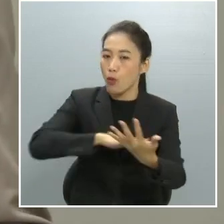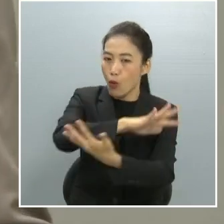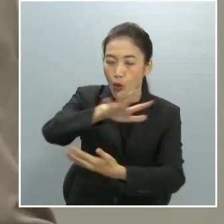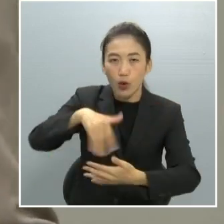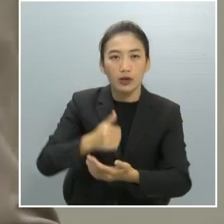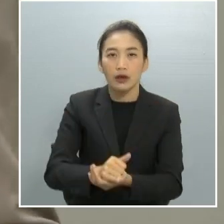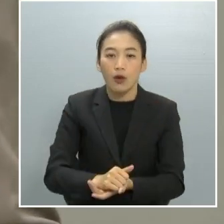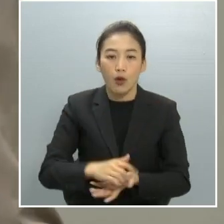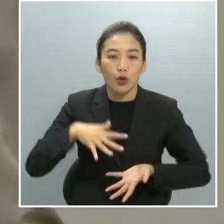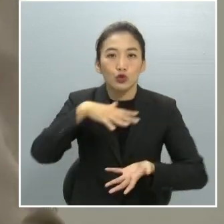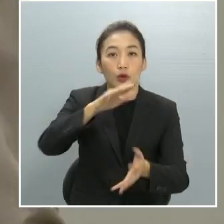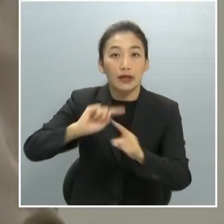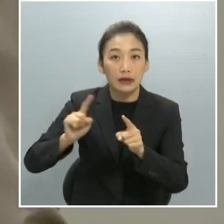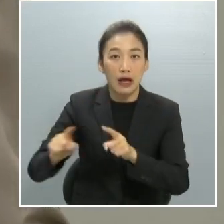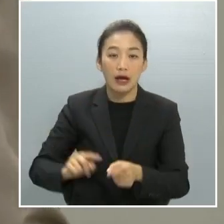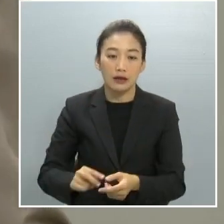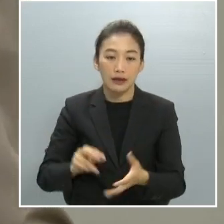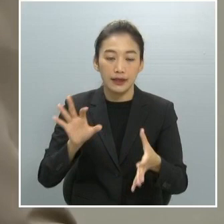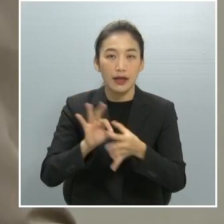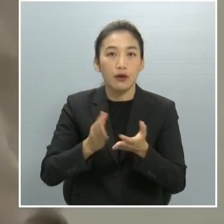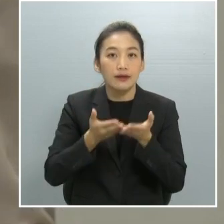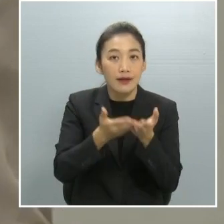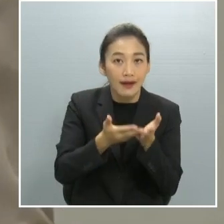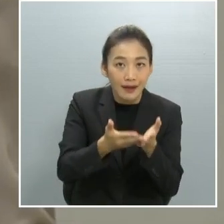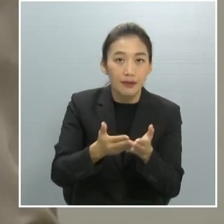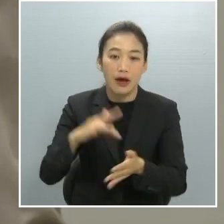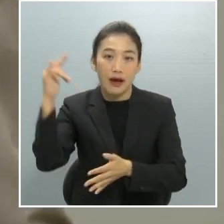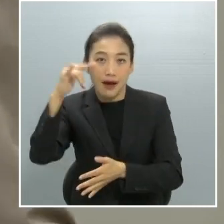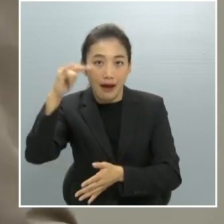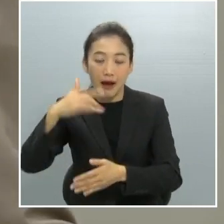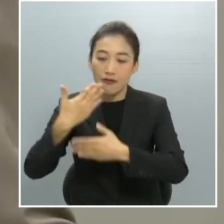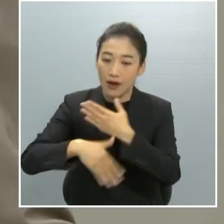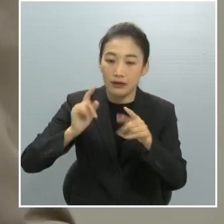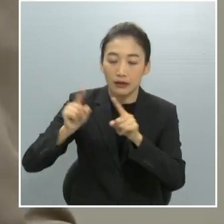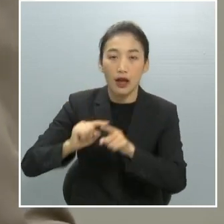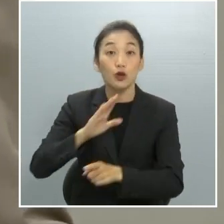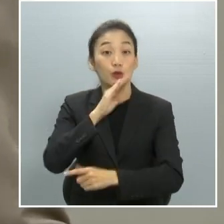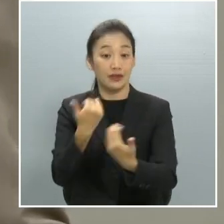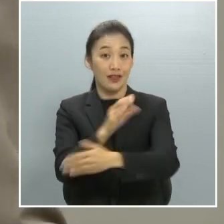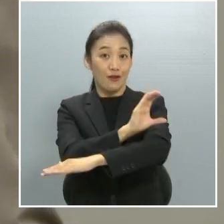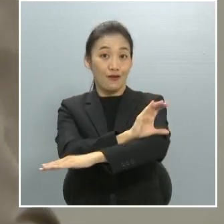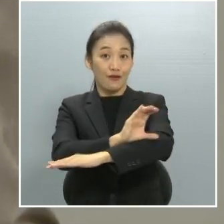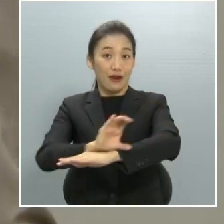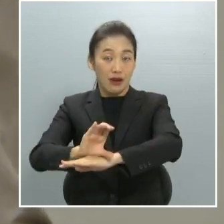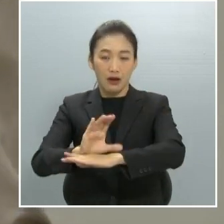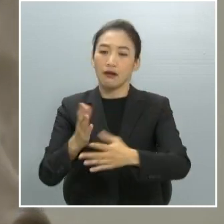ทางน้ำทางอากาศทางรางโดยเฉพาะรถไฟฟ้าที่ต้องดูปัญหาการเชื่อมต่อแถลง